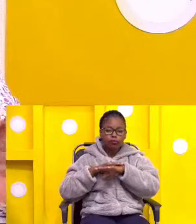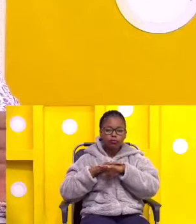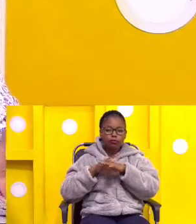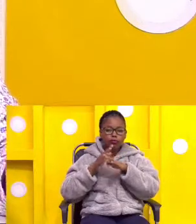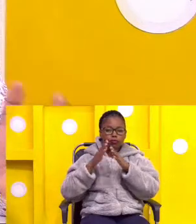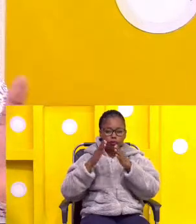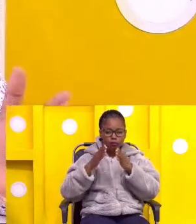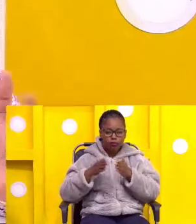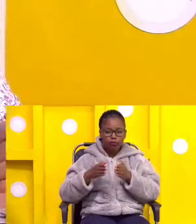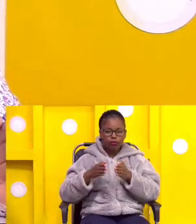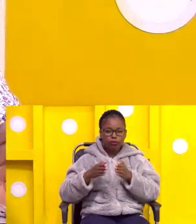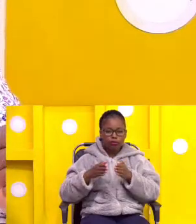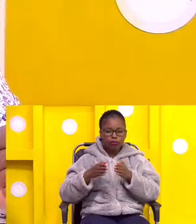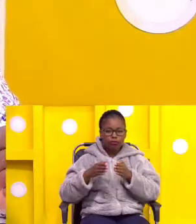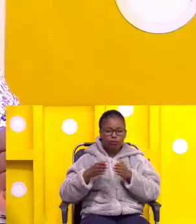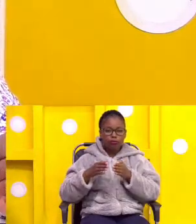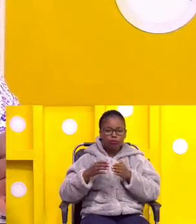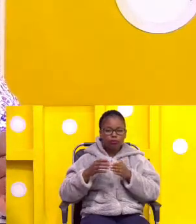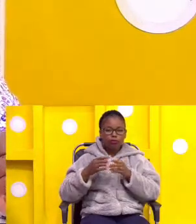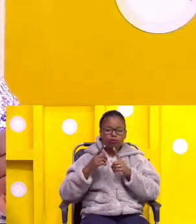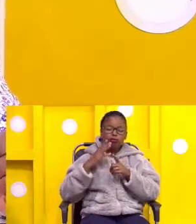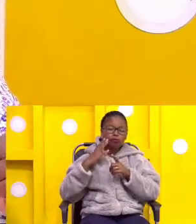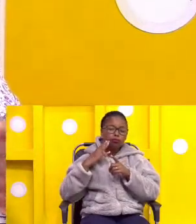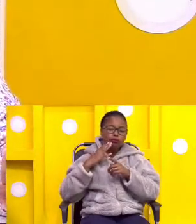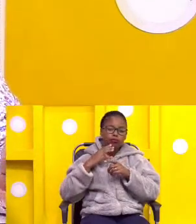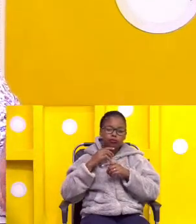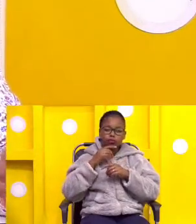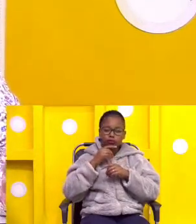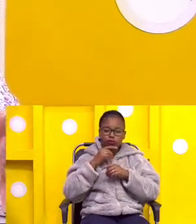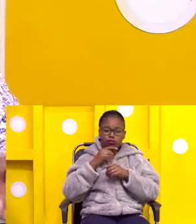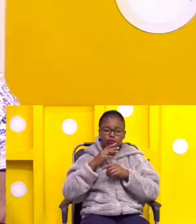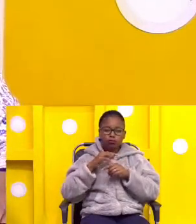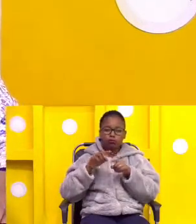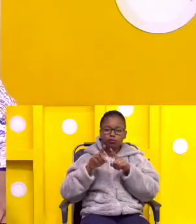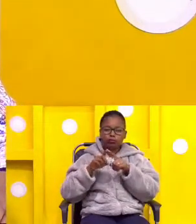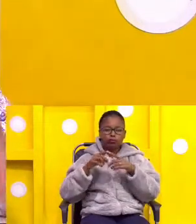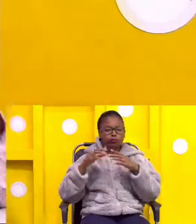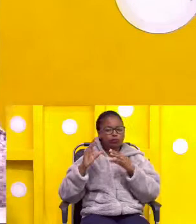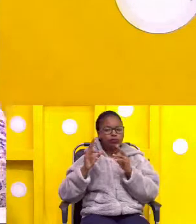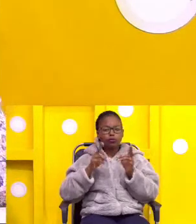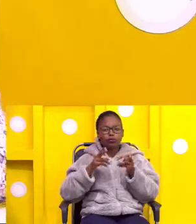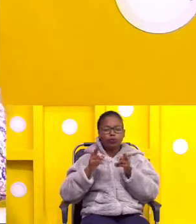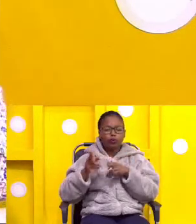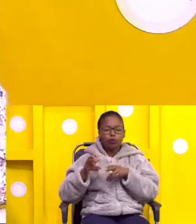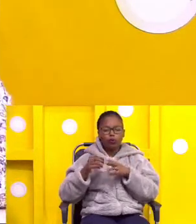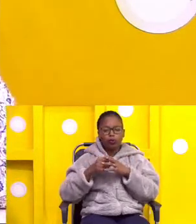mugi baba oniwe wakiaragia na moko mami wao ari otaithi mundu wa kawaida